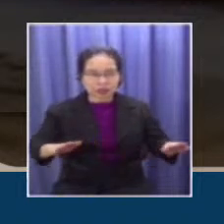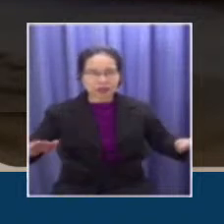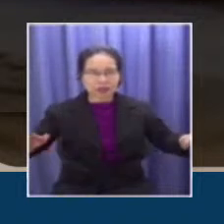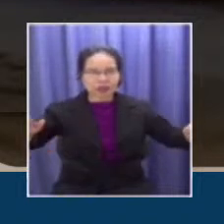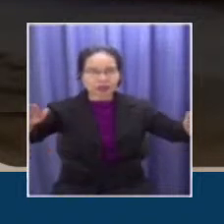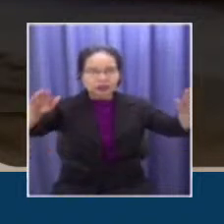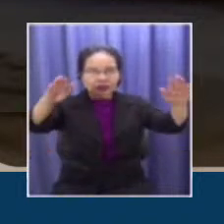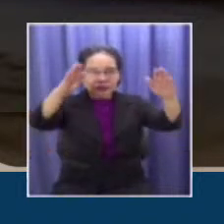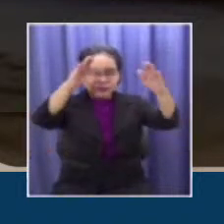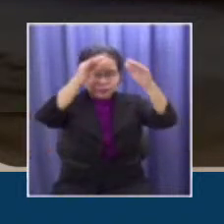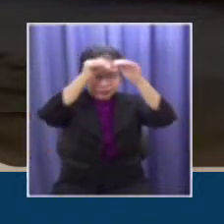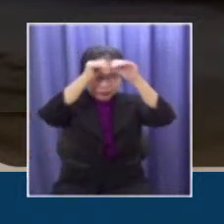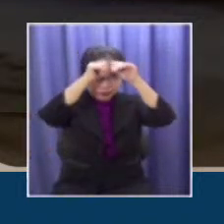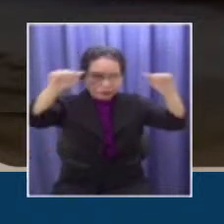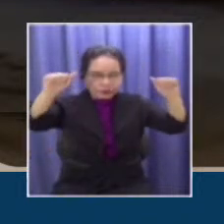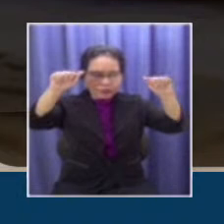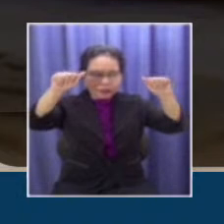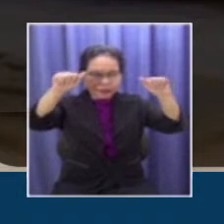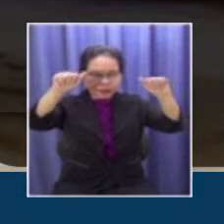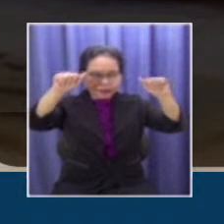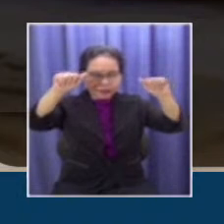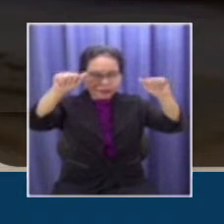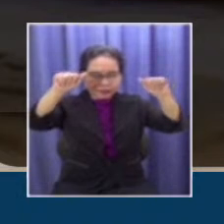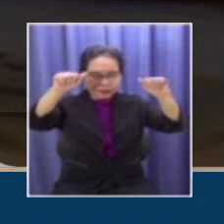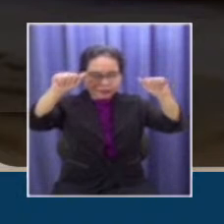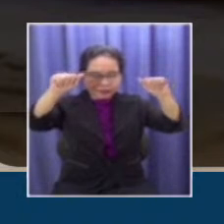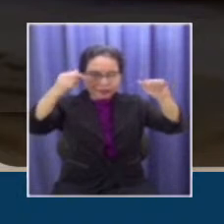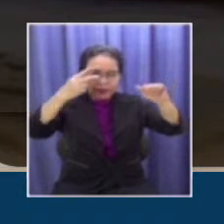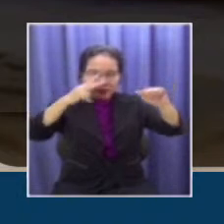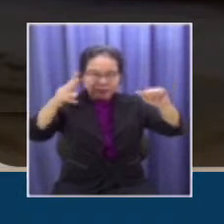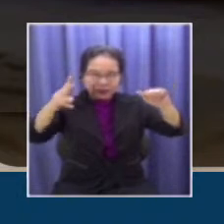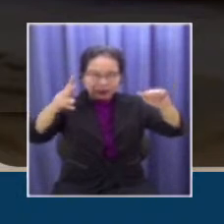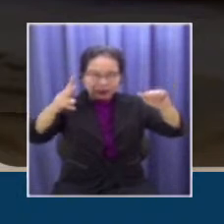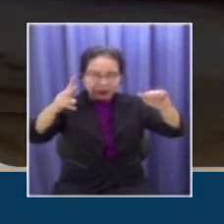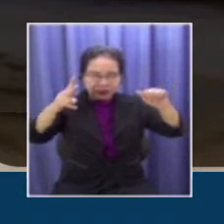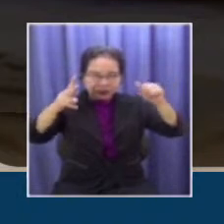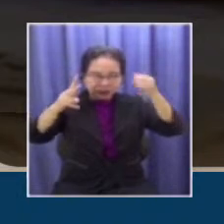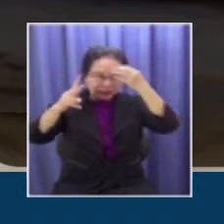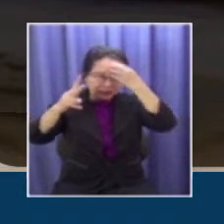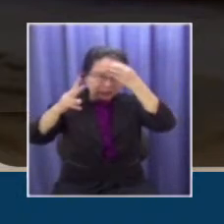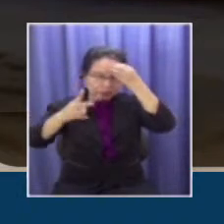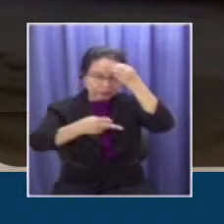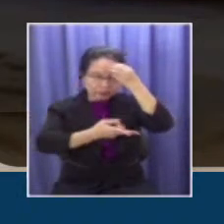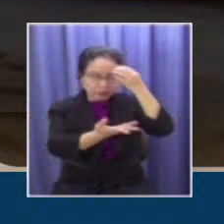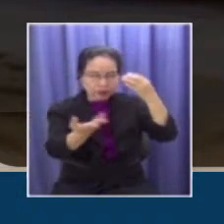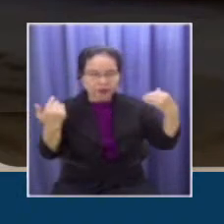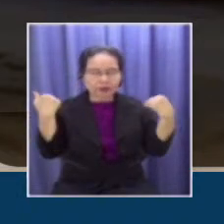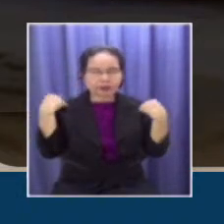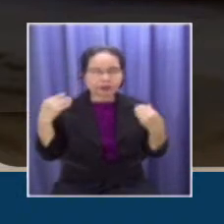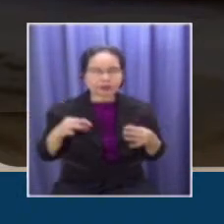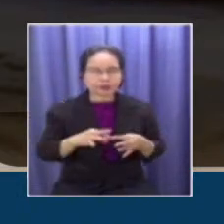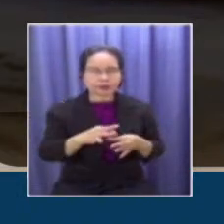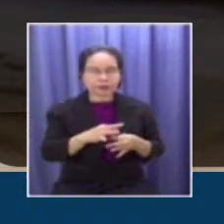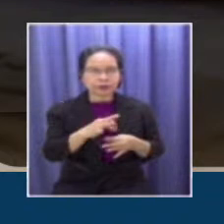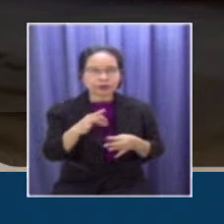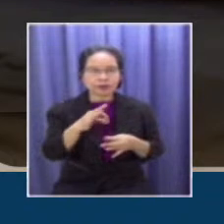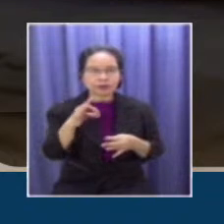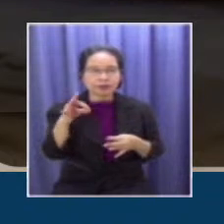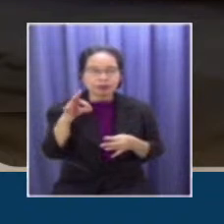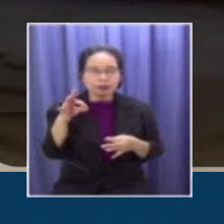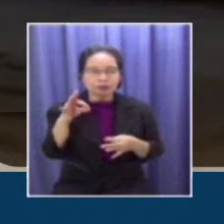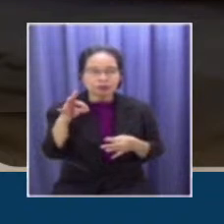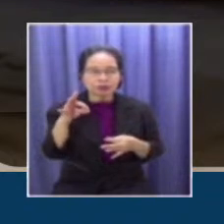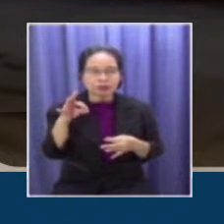na akane no mo nante sɛdeɛ wiase abrabɔ teɛ ne sɛdeɛ ewiem tumi no penintie